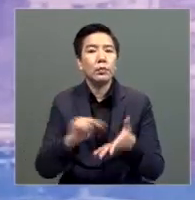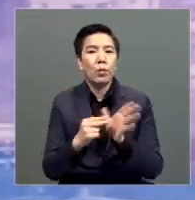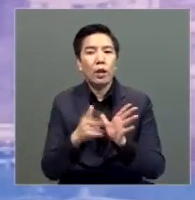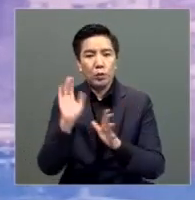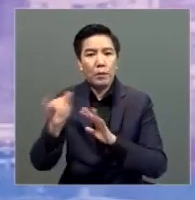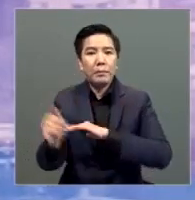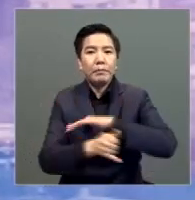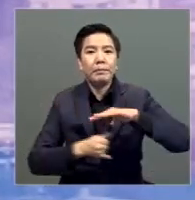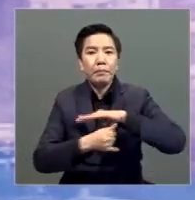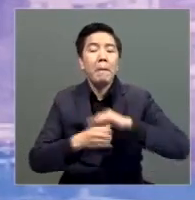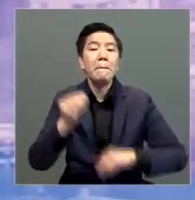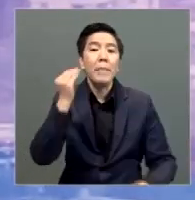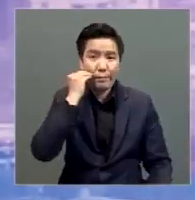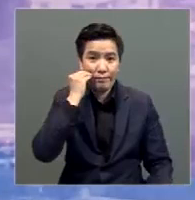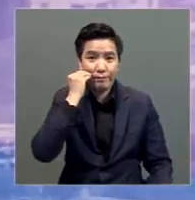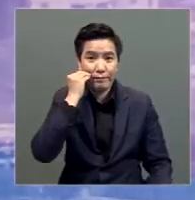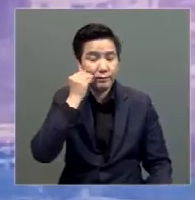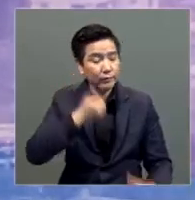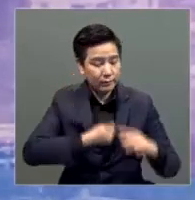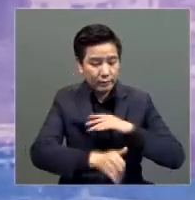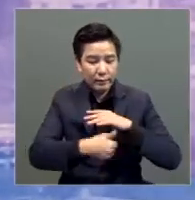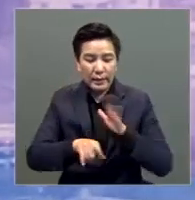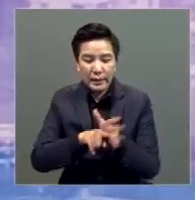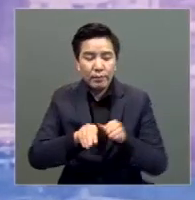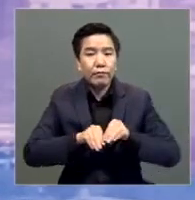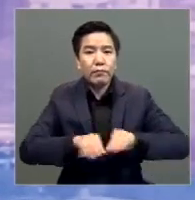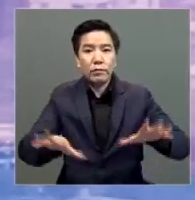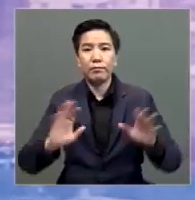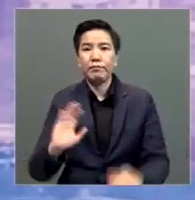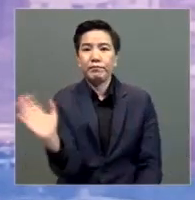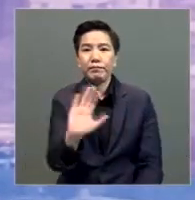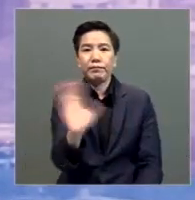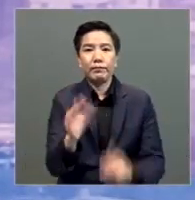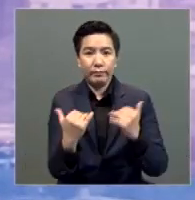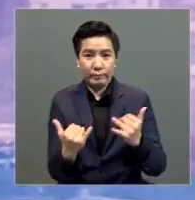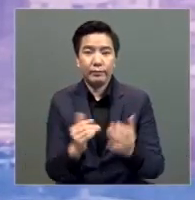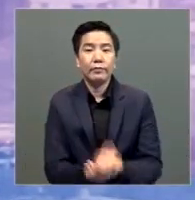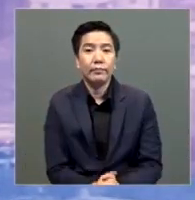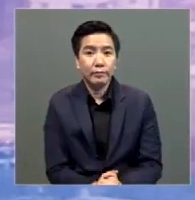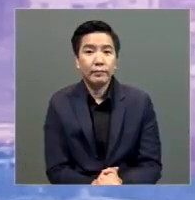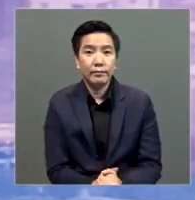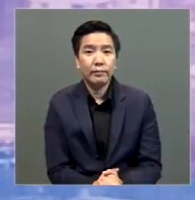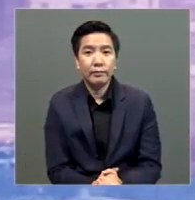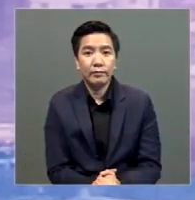บตัวไว้ที่บ้านทั้งหมดอย่าออกมาแพร่เชื้อโรคอยู่กลางถนนหนทางเลย